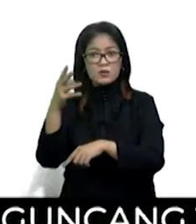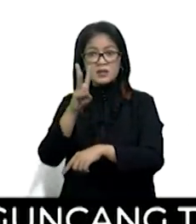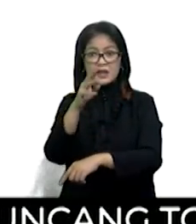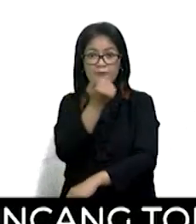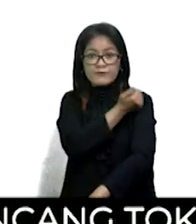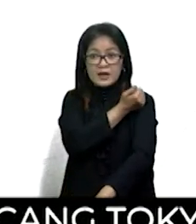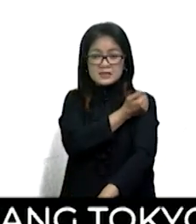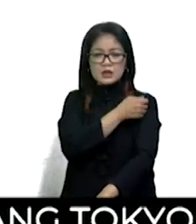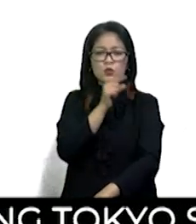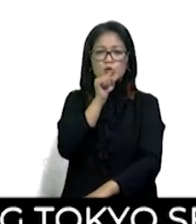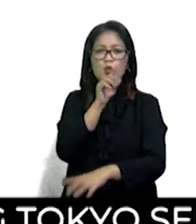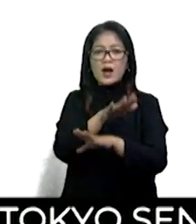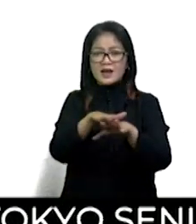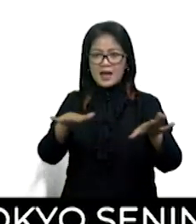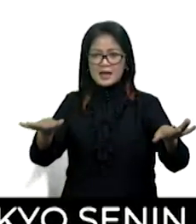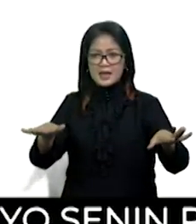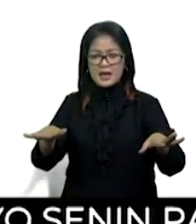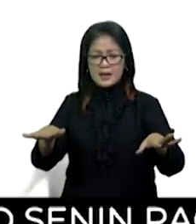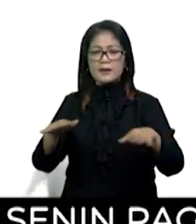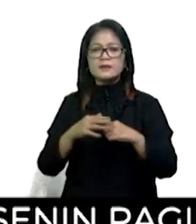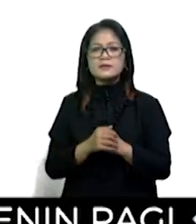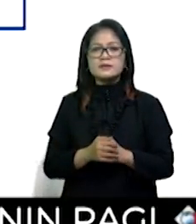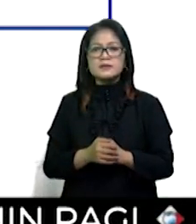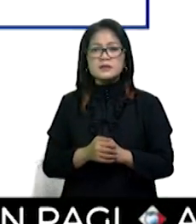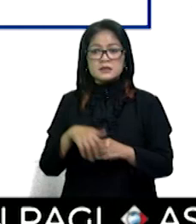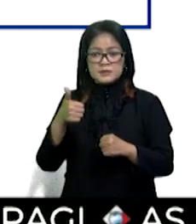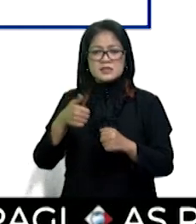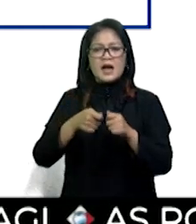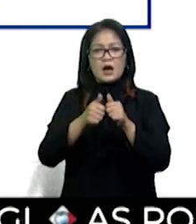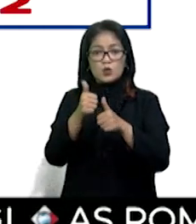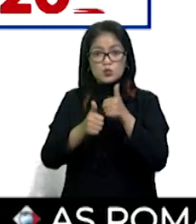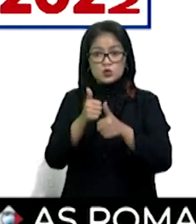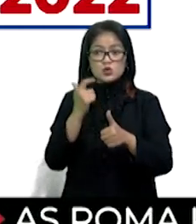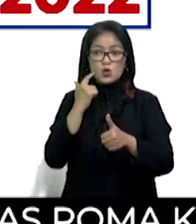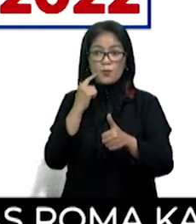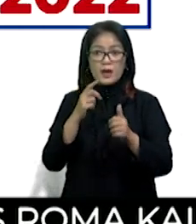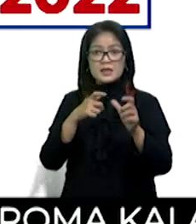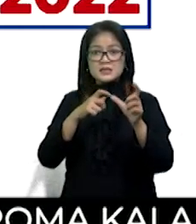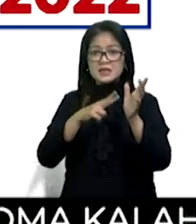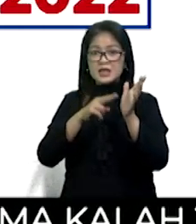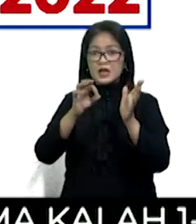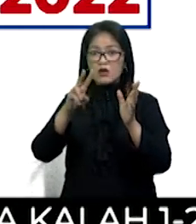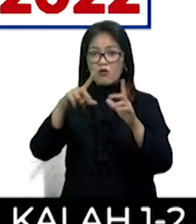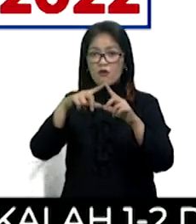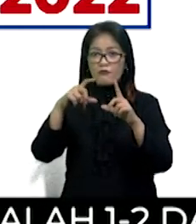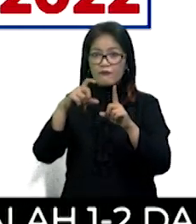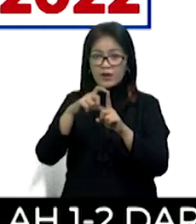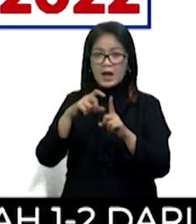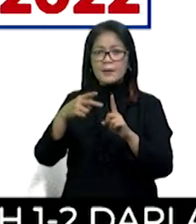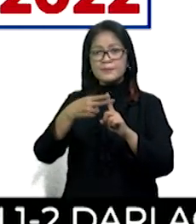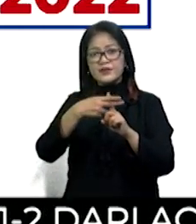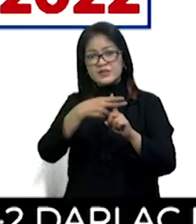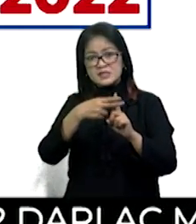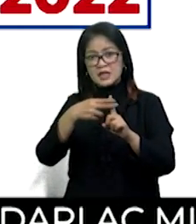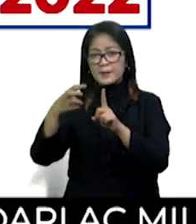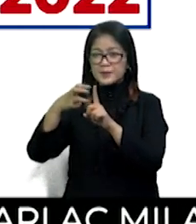pada anak 5 hingga 11 tahun dan sedang diuji klinik yaitu Sinovac, Sinopharm, dan Pfizer. Rencananya vaksinasi